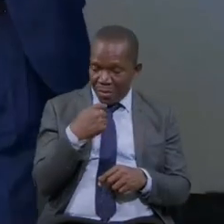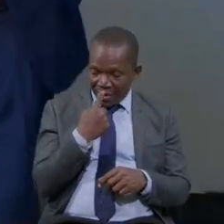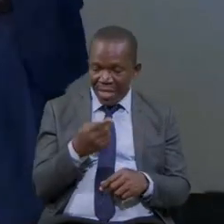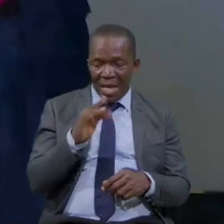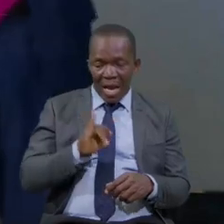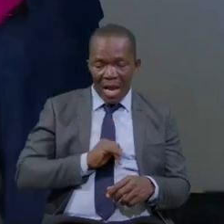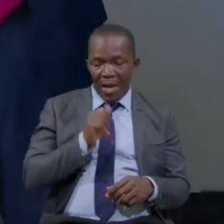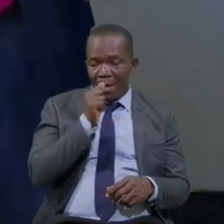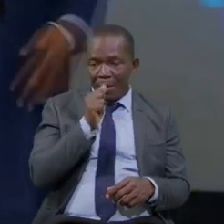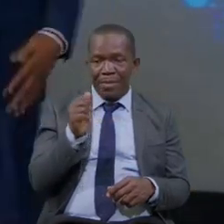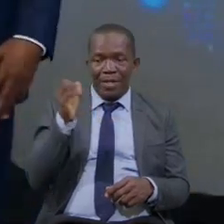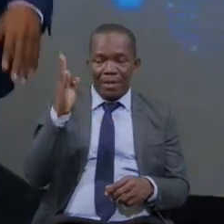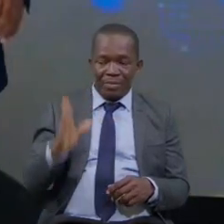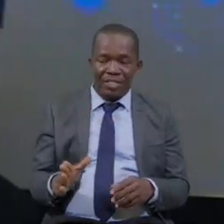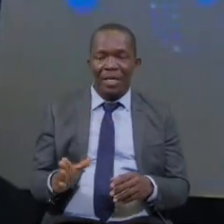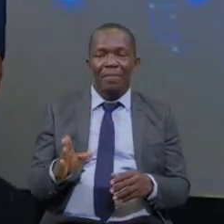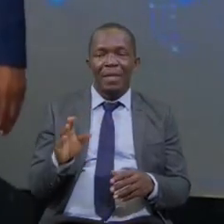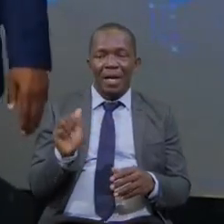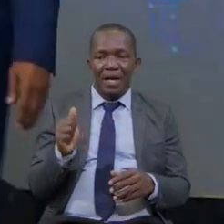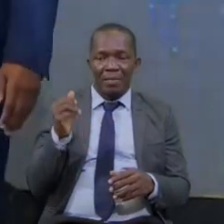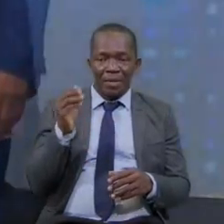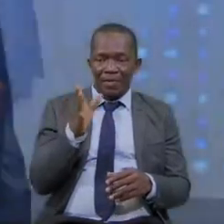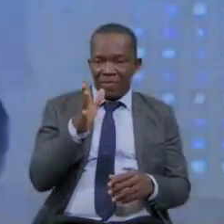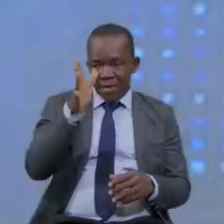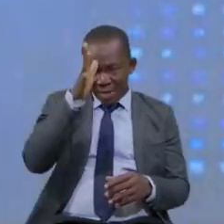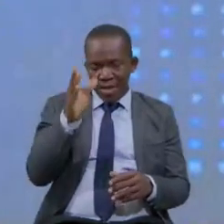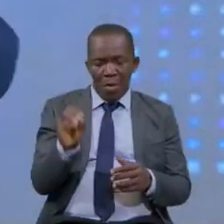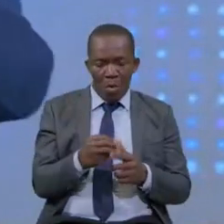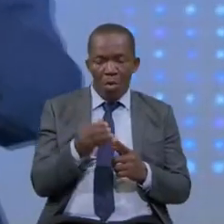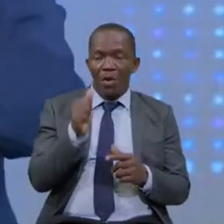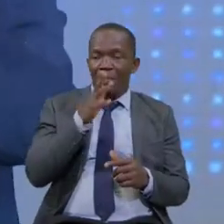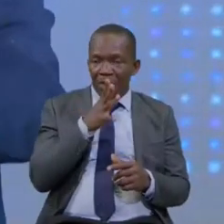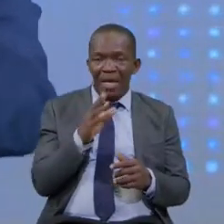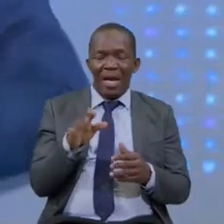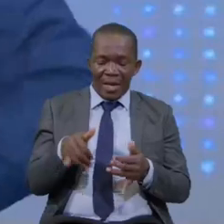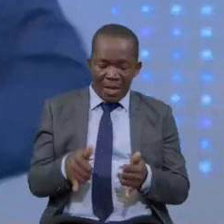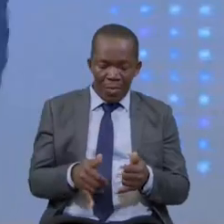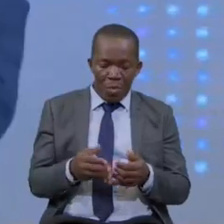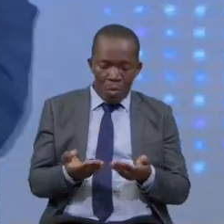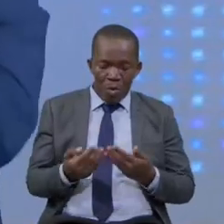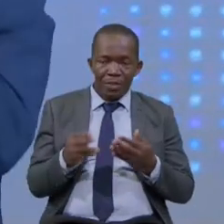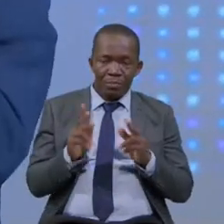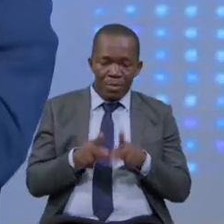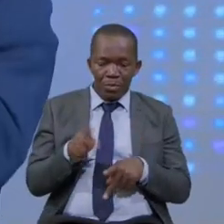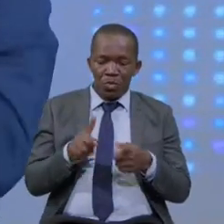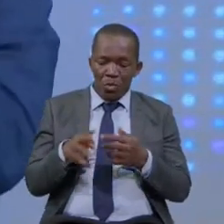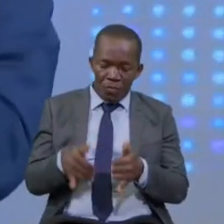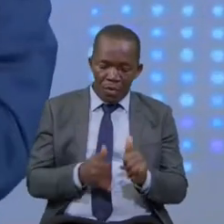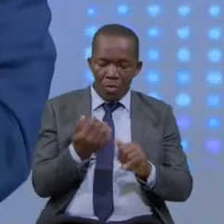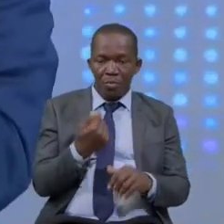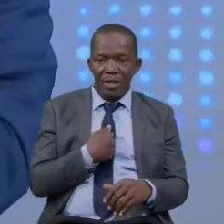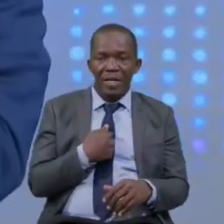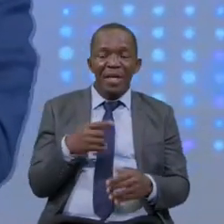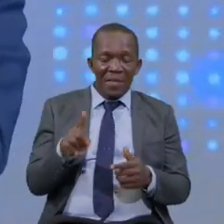dirigeant, et je veux que les gens me suivent, alors tu dois avoir ce que Paul avait, la grâce de